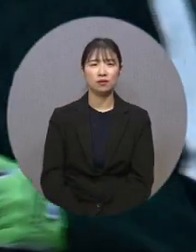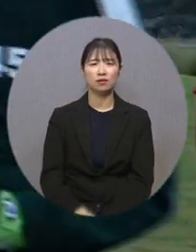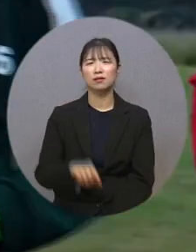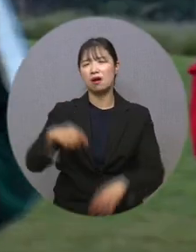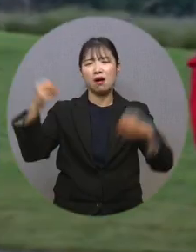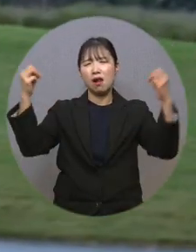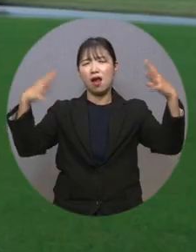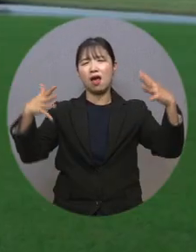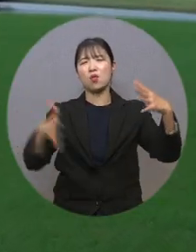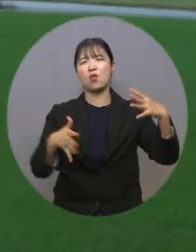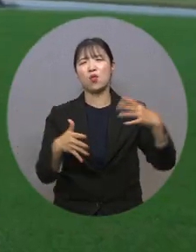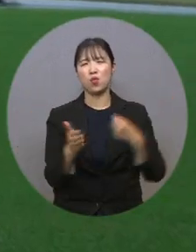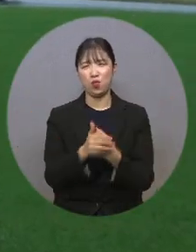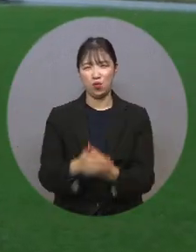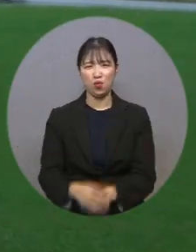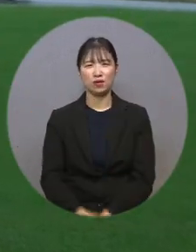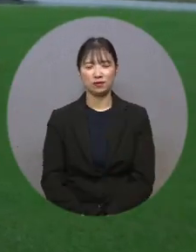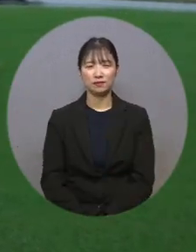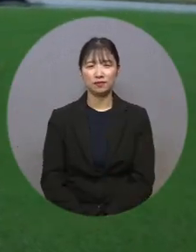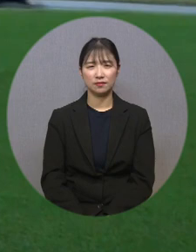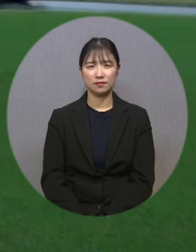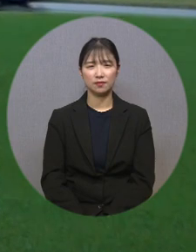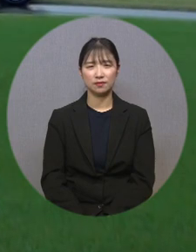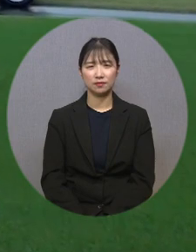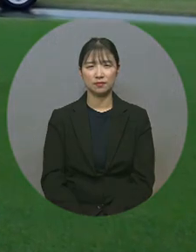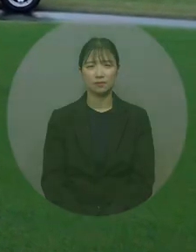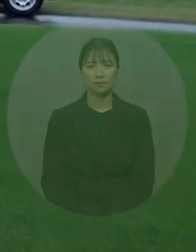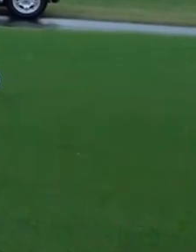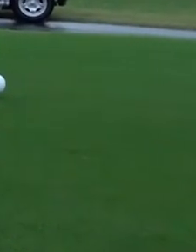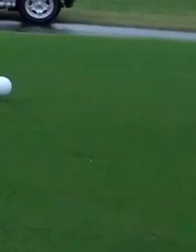라이트가 없어가지고 약간 왼쪽을